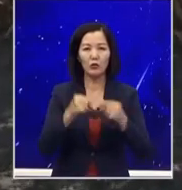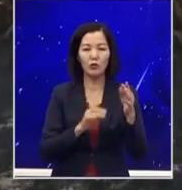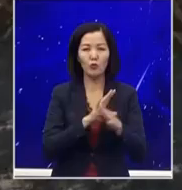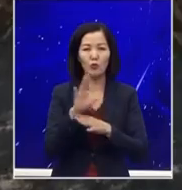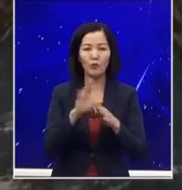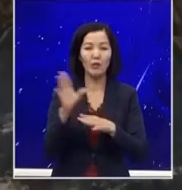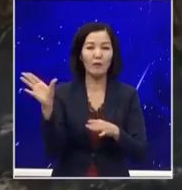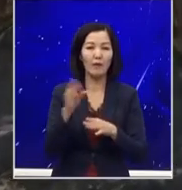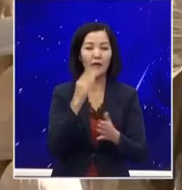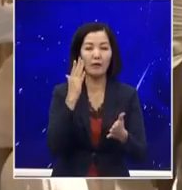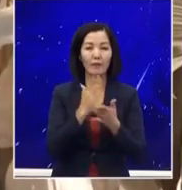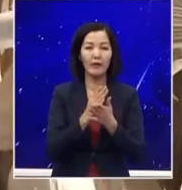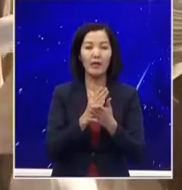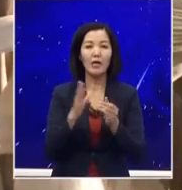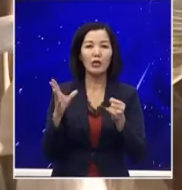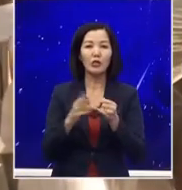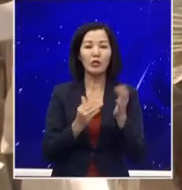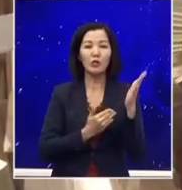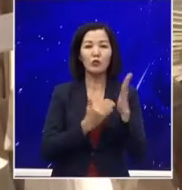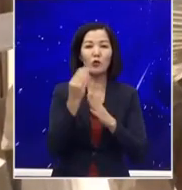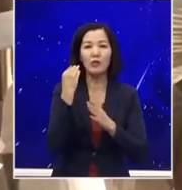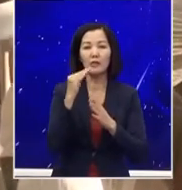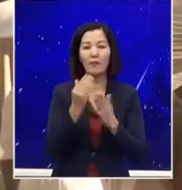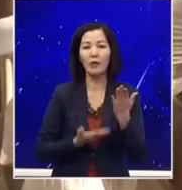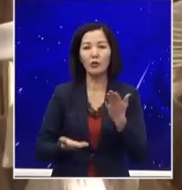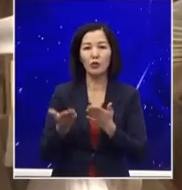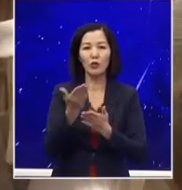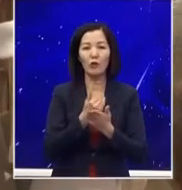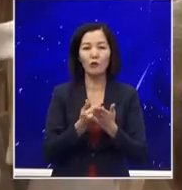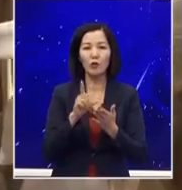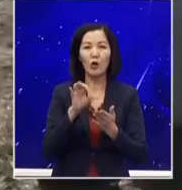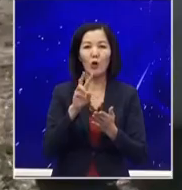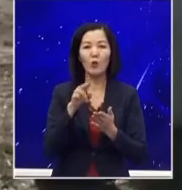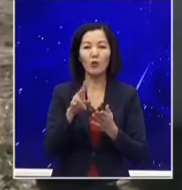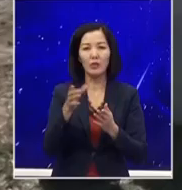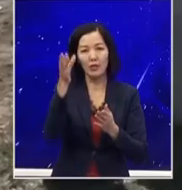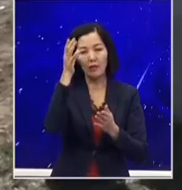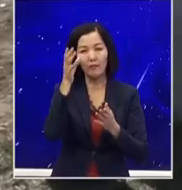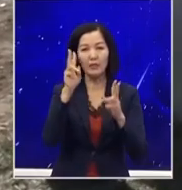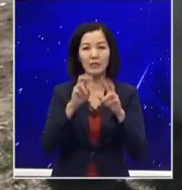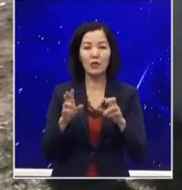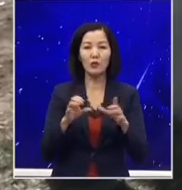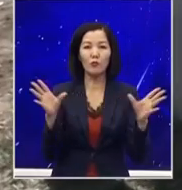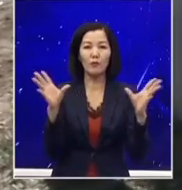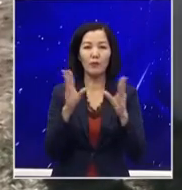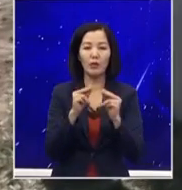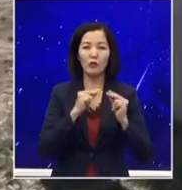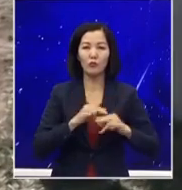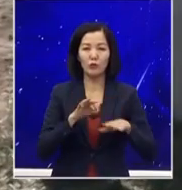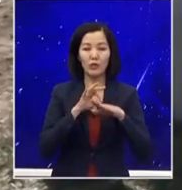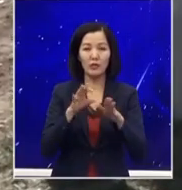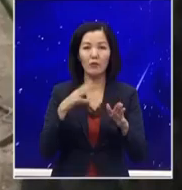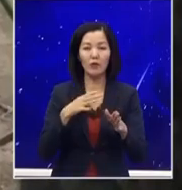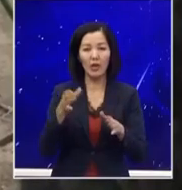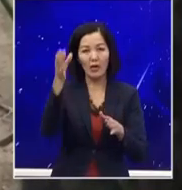жолға қойылған. Егістік алқаптан жоғары сапалы өнім алу үшін холдинг ғылыми зерттеу институттарымен әріптестік байланыста. Ғылым